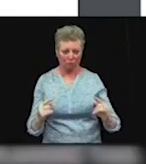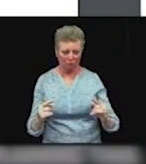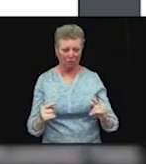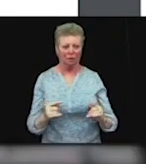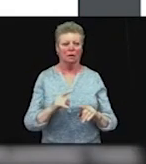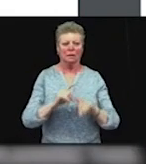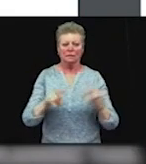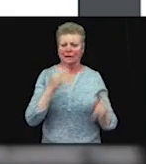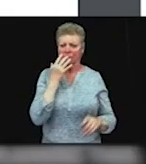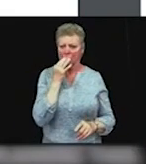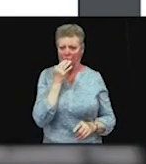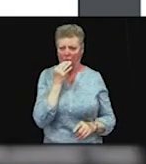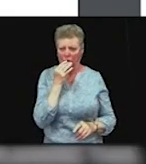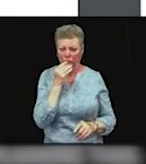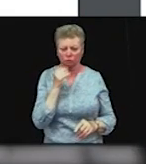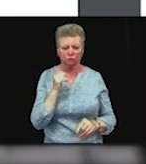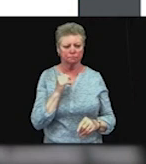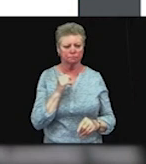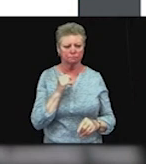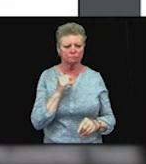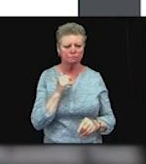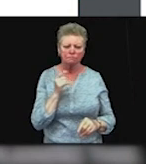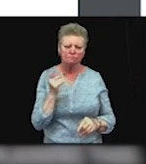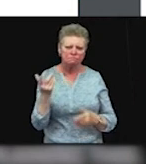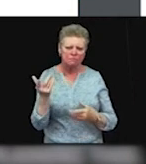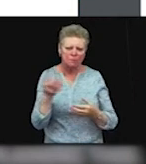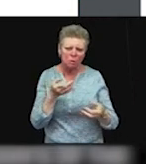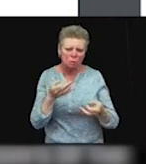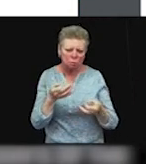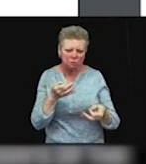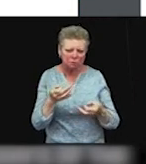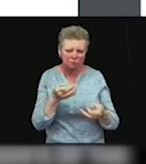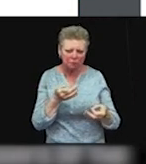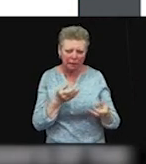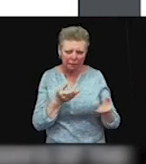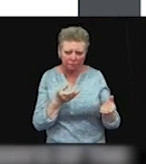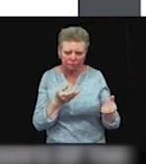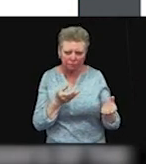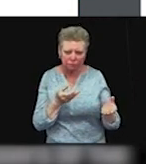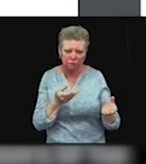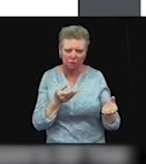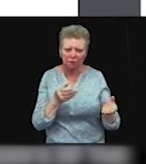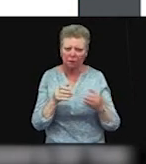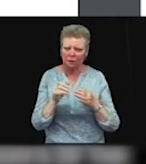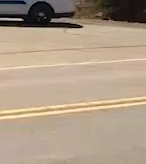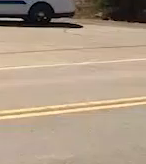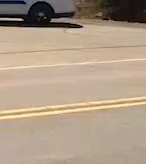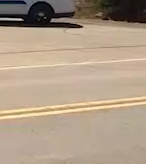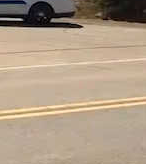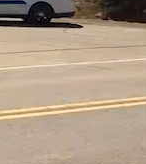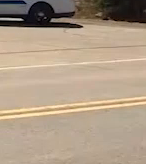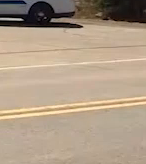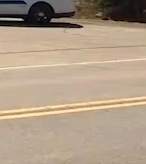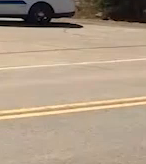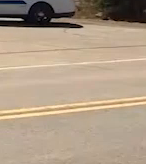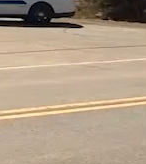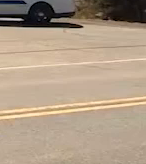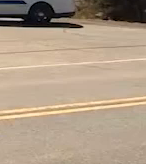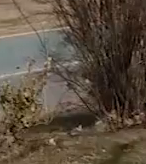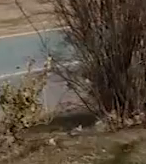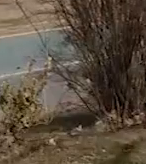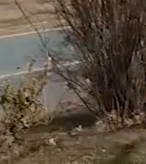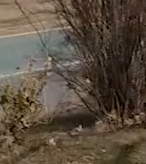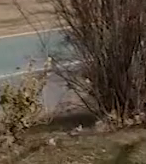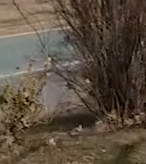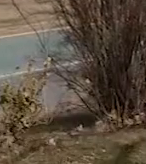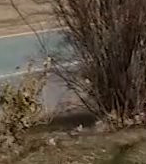揮官都未能溝通就自行決定開槍，負責保養系統的貝爾通訊承認當日的流量是普通